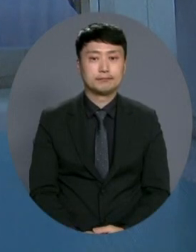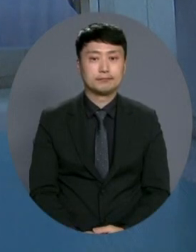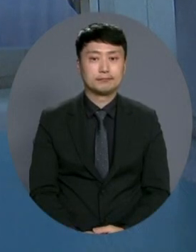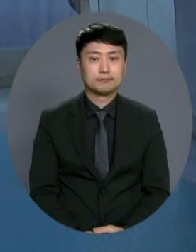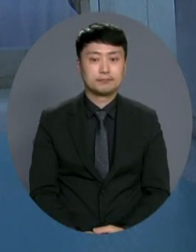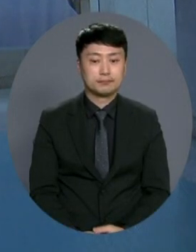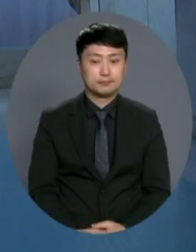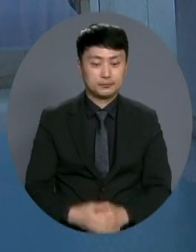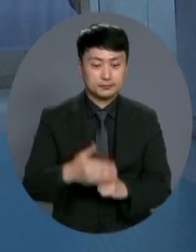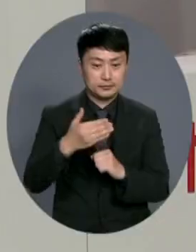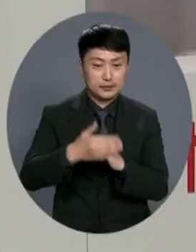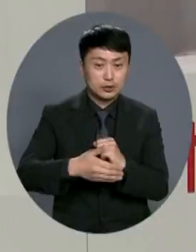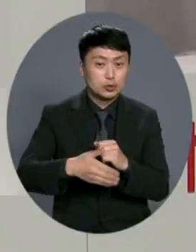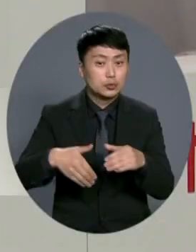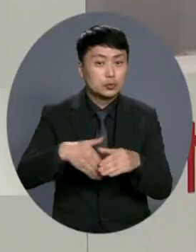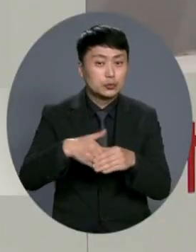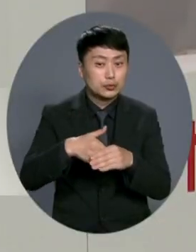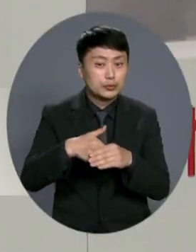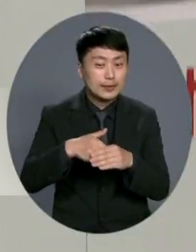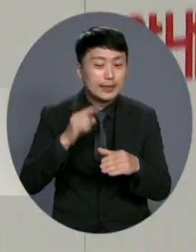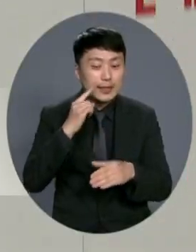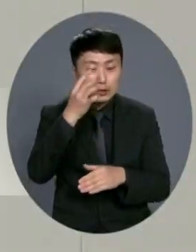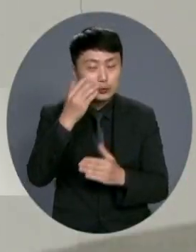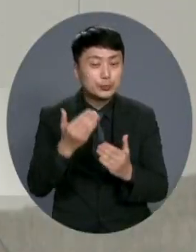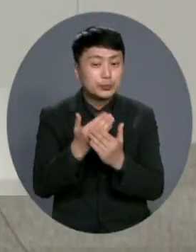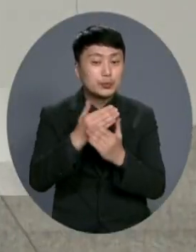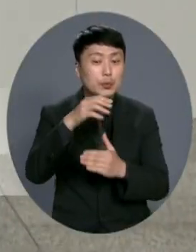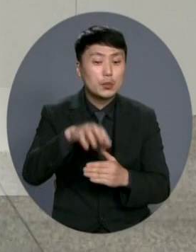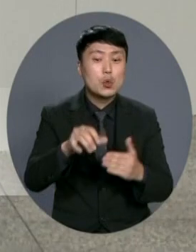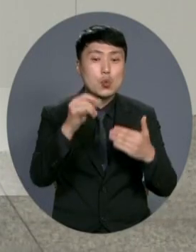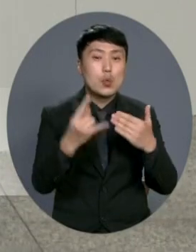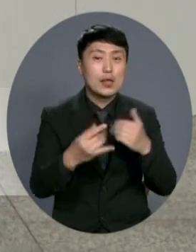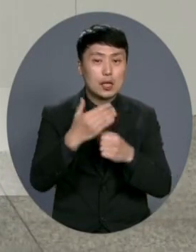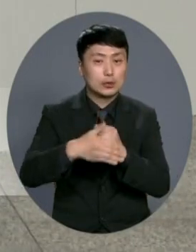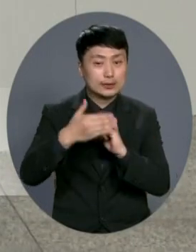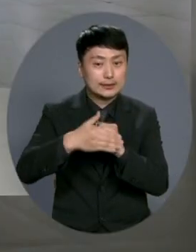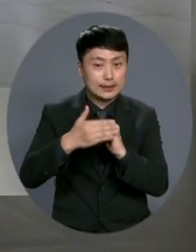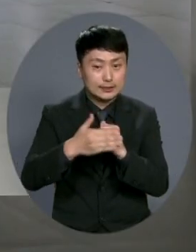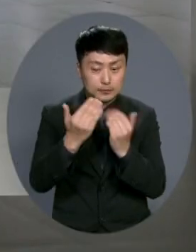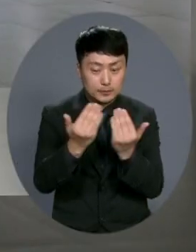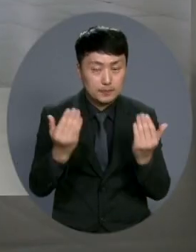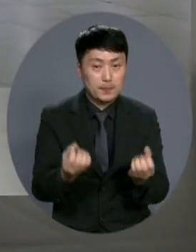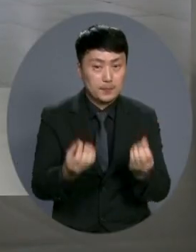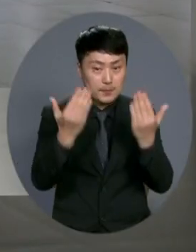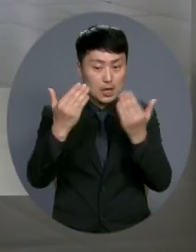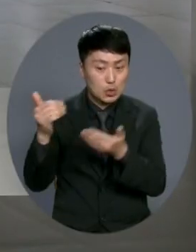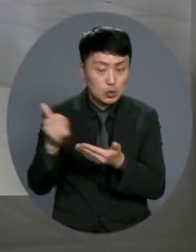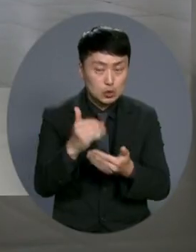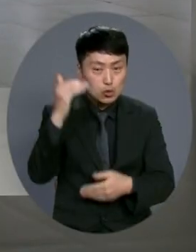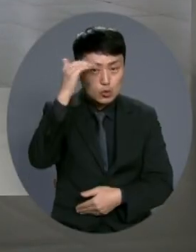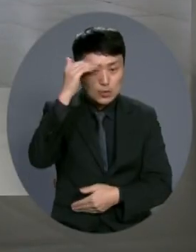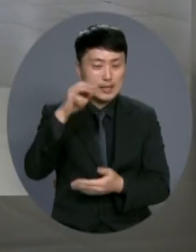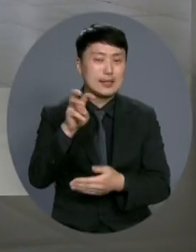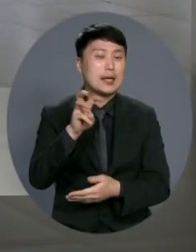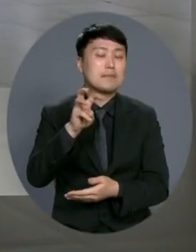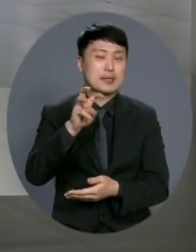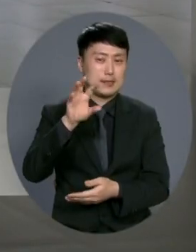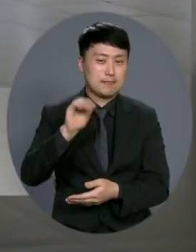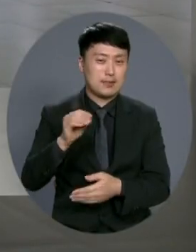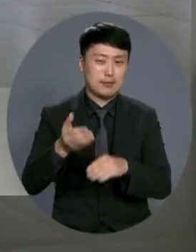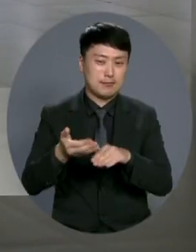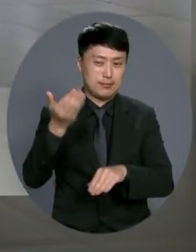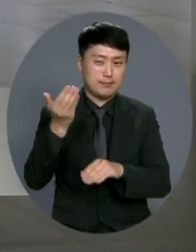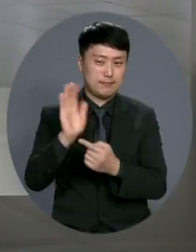대구 문화예술진흥원은 지난 17일 기준으로 제9회 대구 사진 비엔날레 관람객 수가 30만 명을